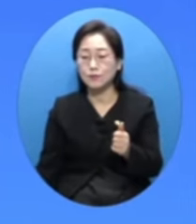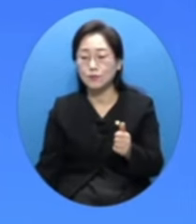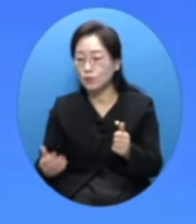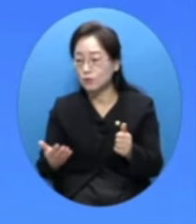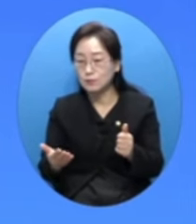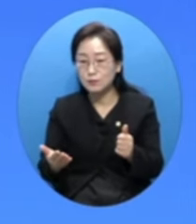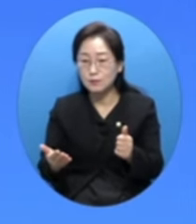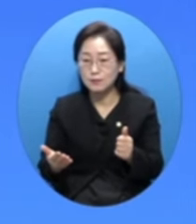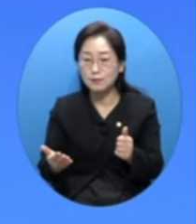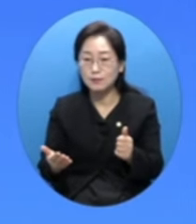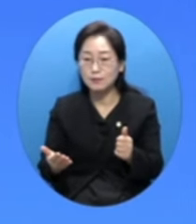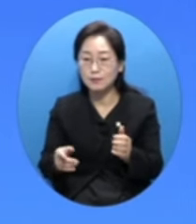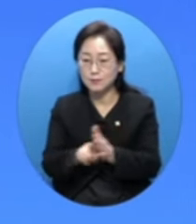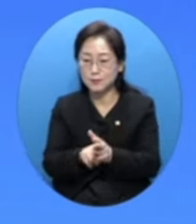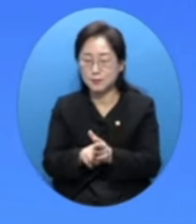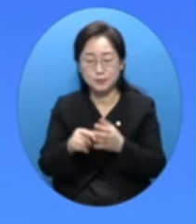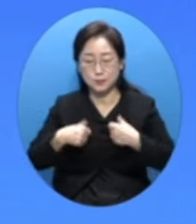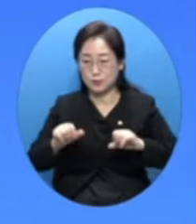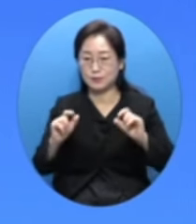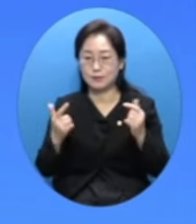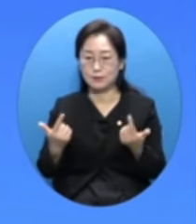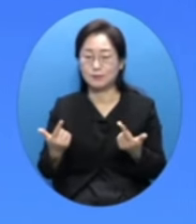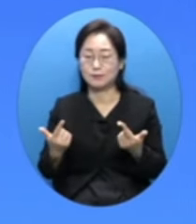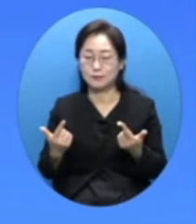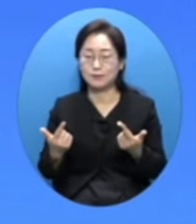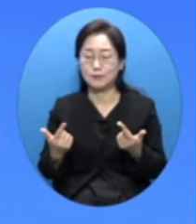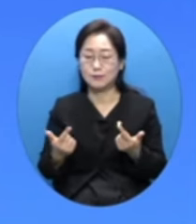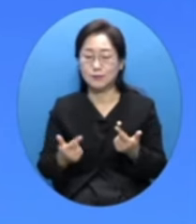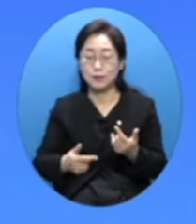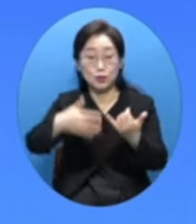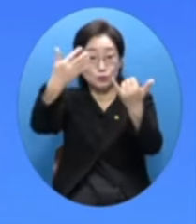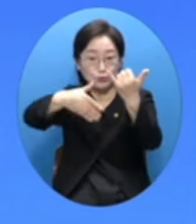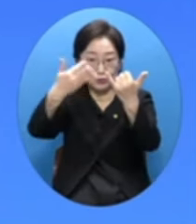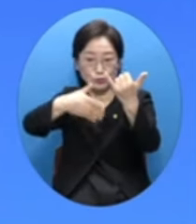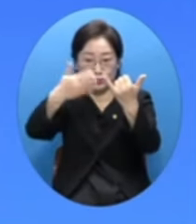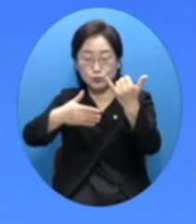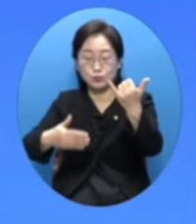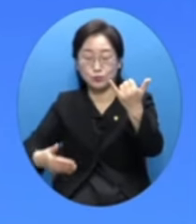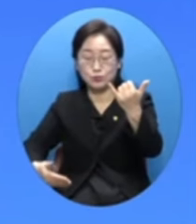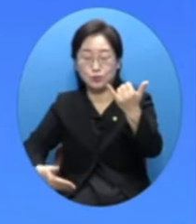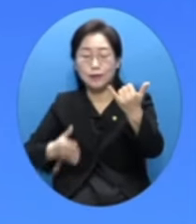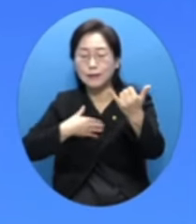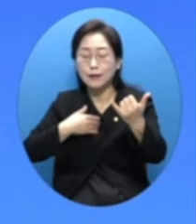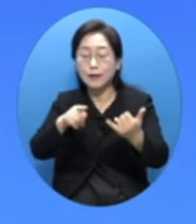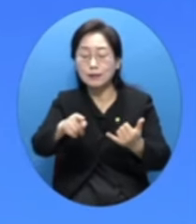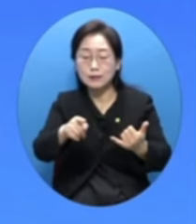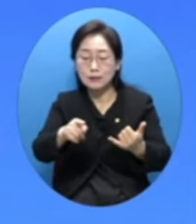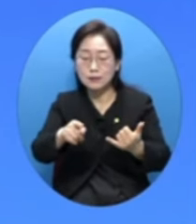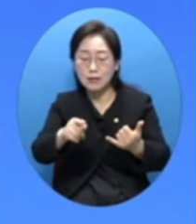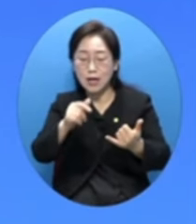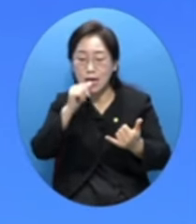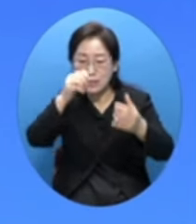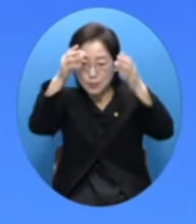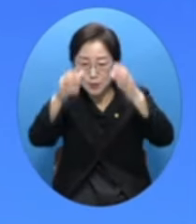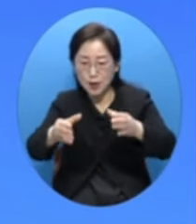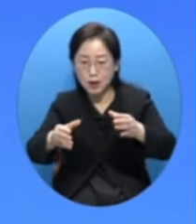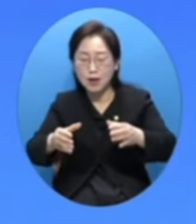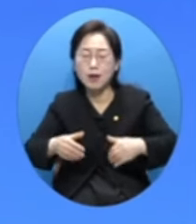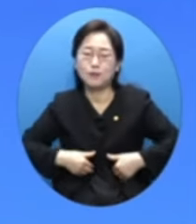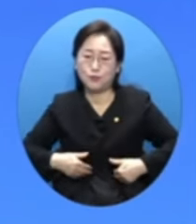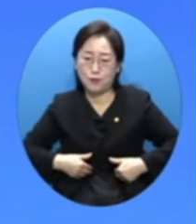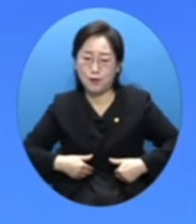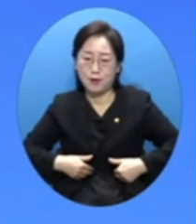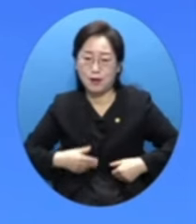그런 믿음을 포기하지 아니하고 유튜브에다가 자기가이 같은 어려움이 있다는 것을